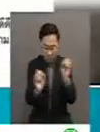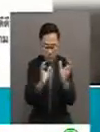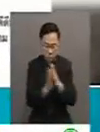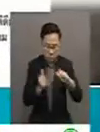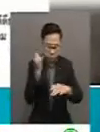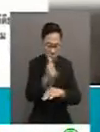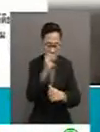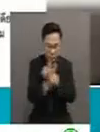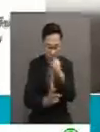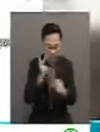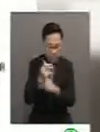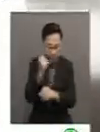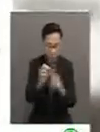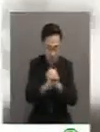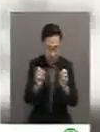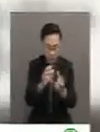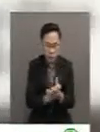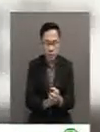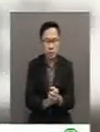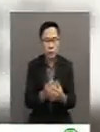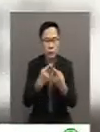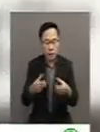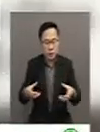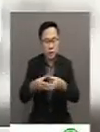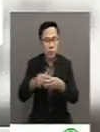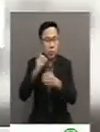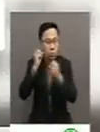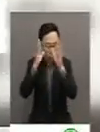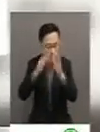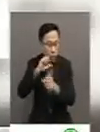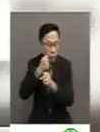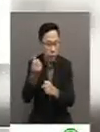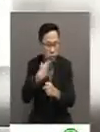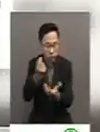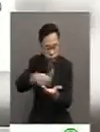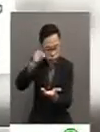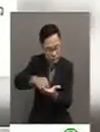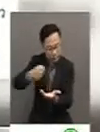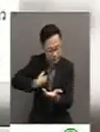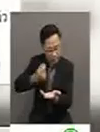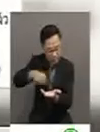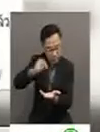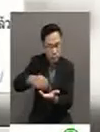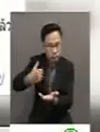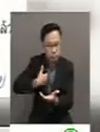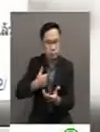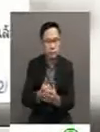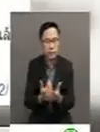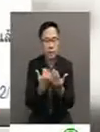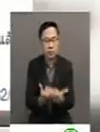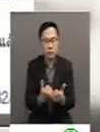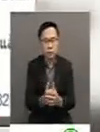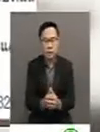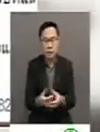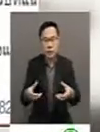ค่ะโดยระบุว่าดาราสาวมีการเซ็นยินยอมให้มีการเผยแพร่ก่อนโปรโมทด้วยนะคะซึ่งเมื่อวานค่ะทีมงานครูอ้อยใน